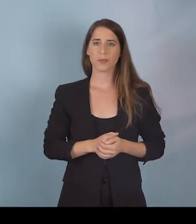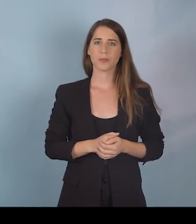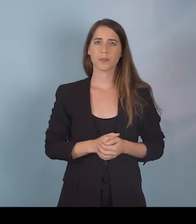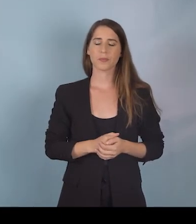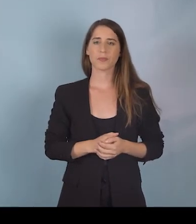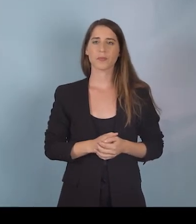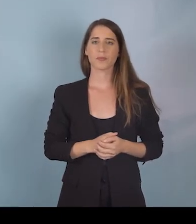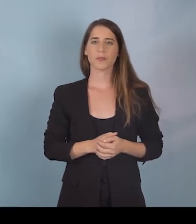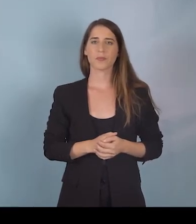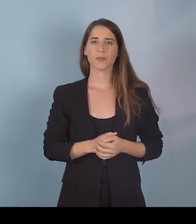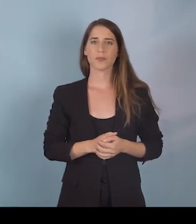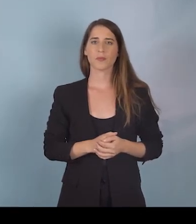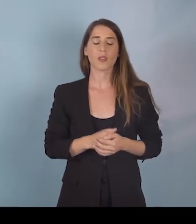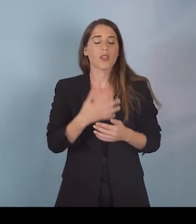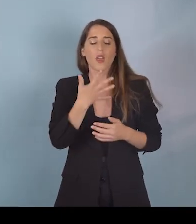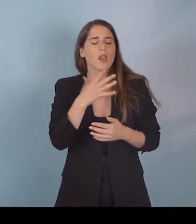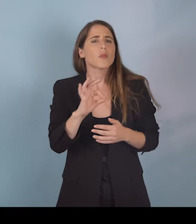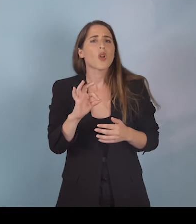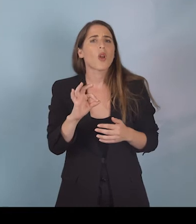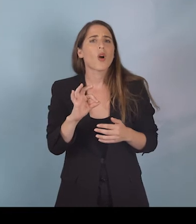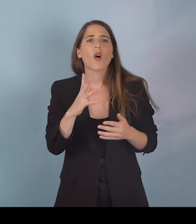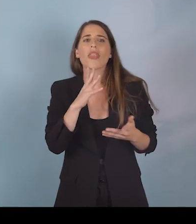του, ενώ την απόφαση